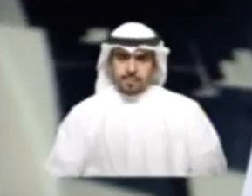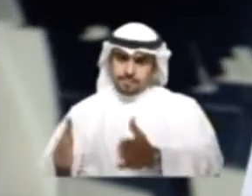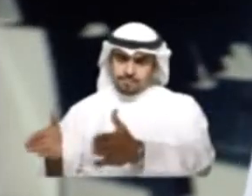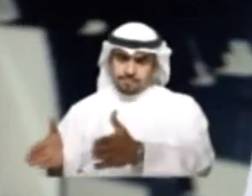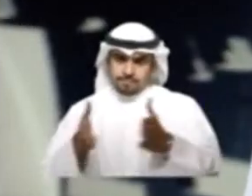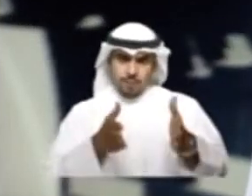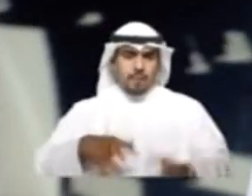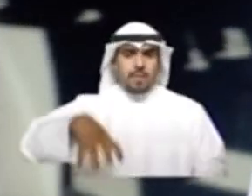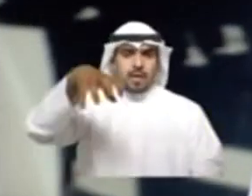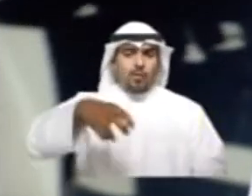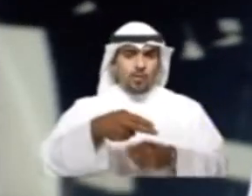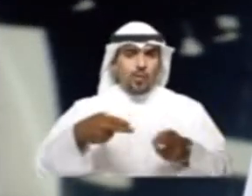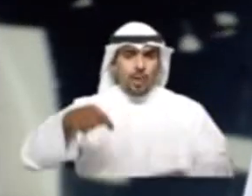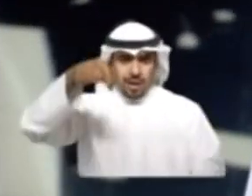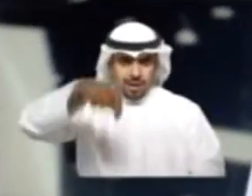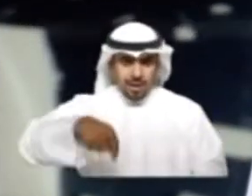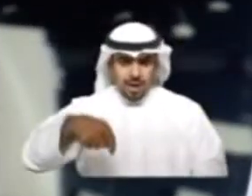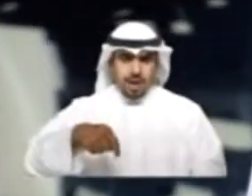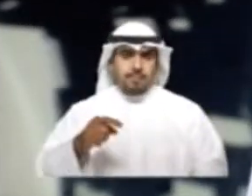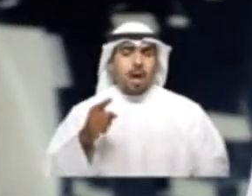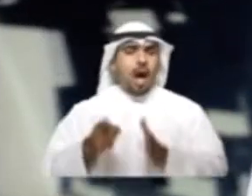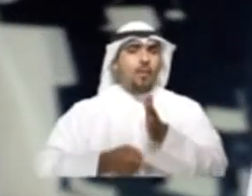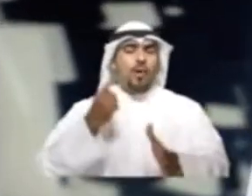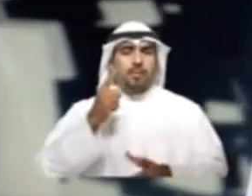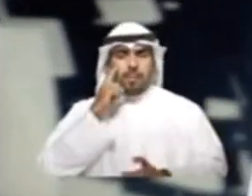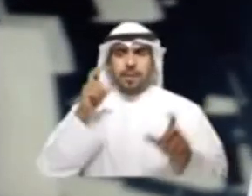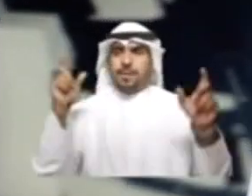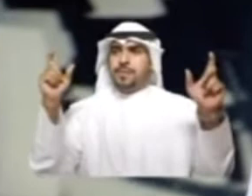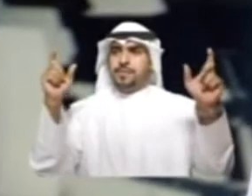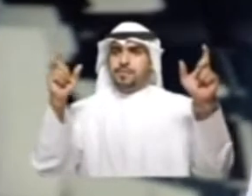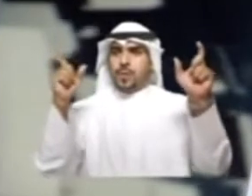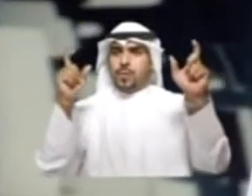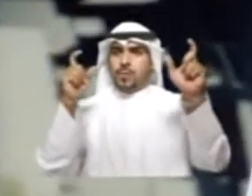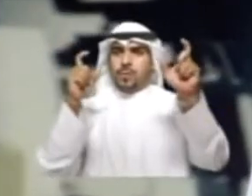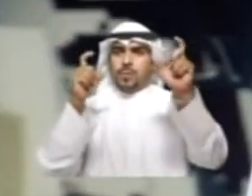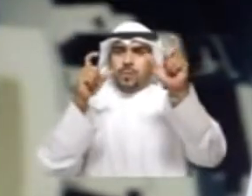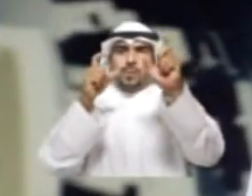تشهد البلاد الآن خسوفا جزئيا للقمر، والذي بدأ منذ قليل أي في حدود الساعة